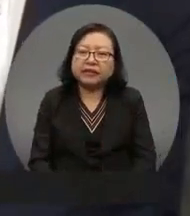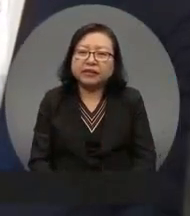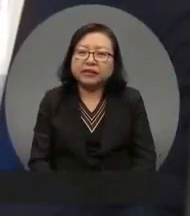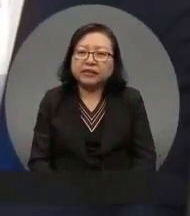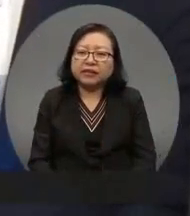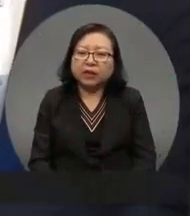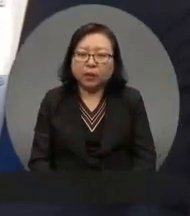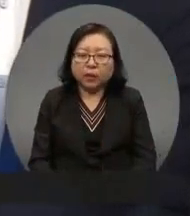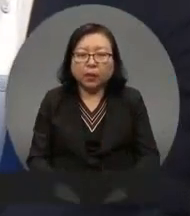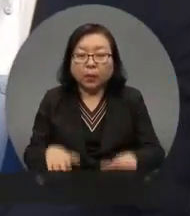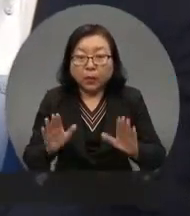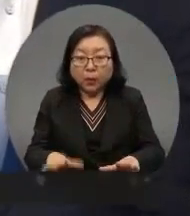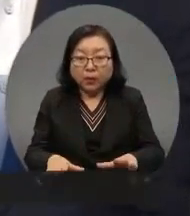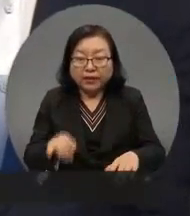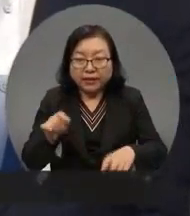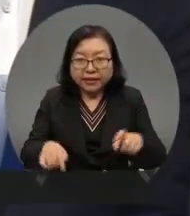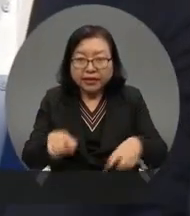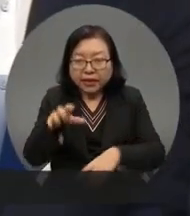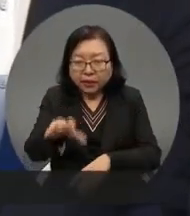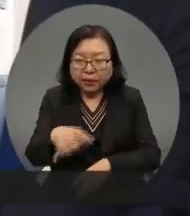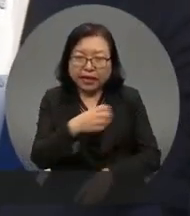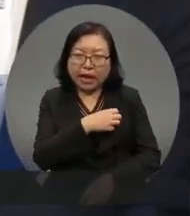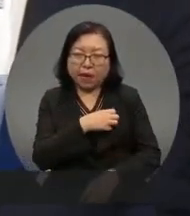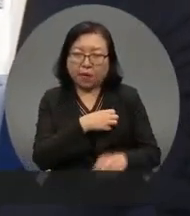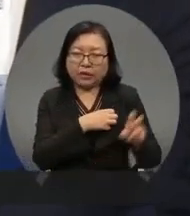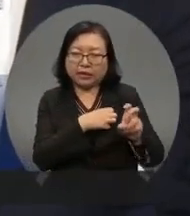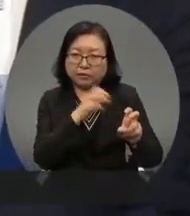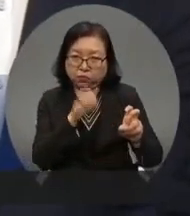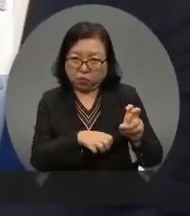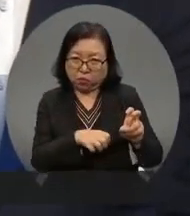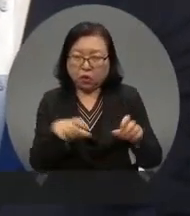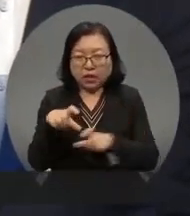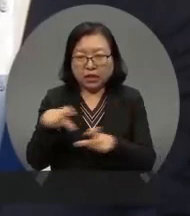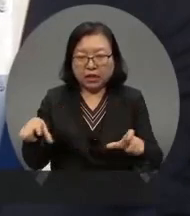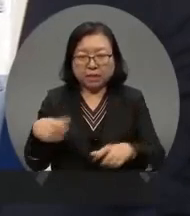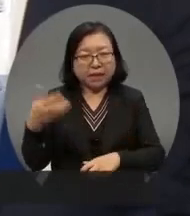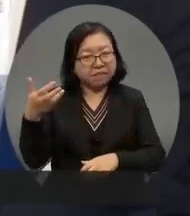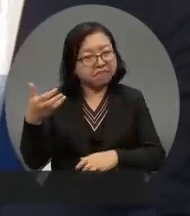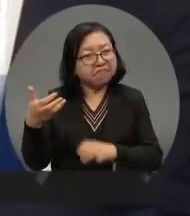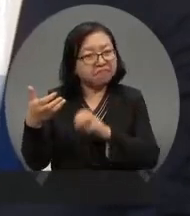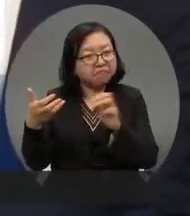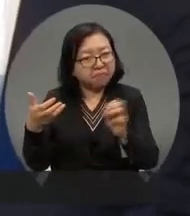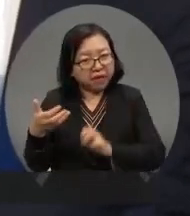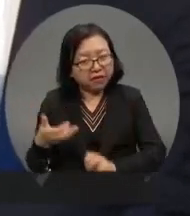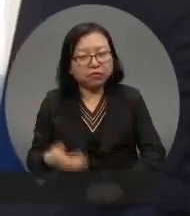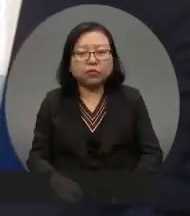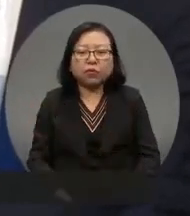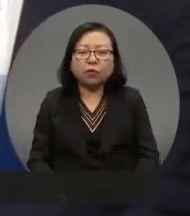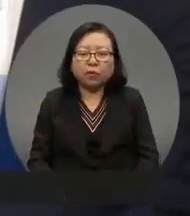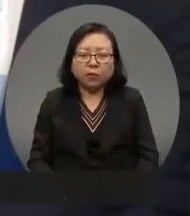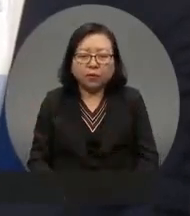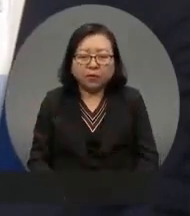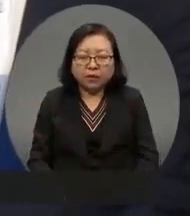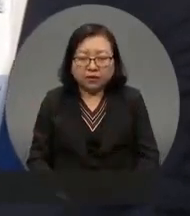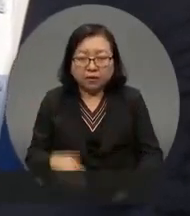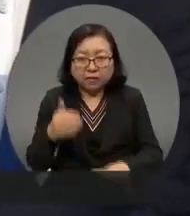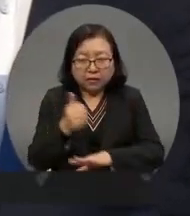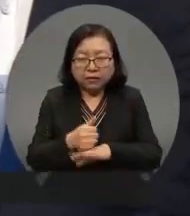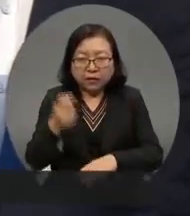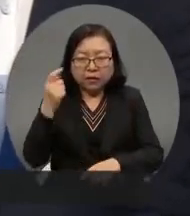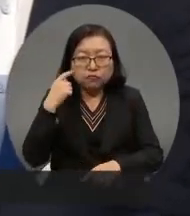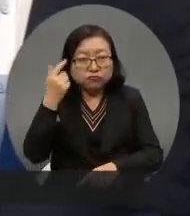오늘 실시된 지역은 당원 20%, 일반 국민 80%의 100% 여론조사에